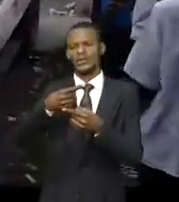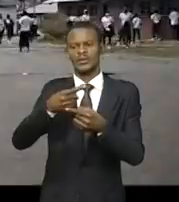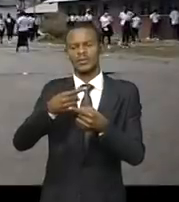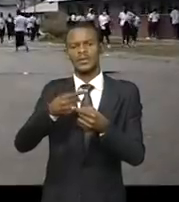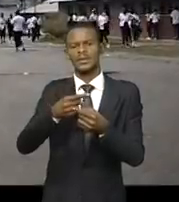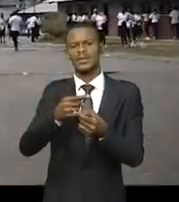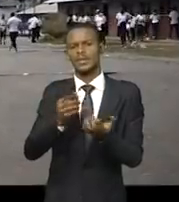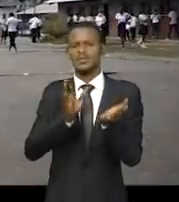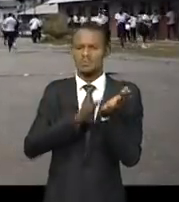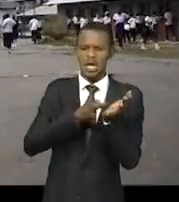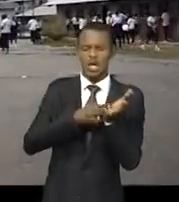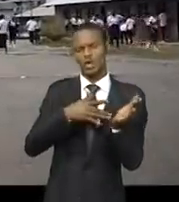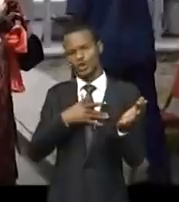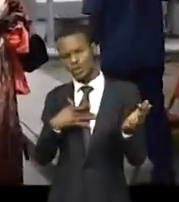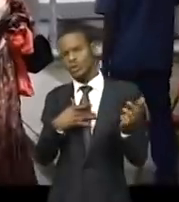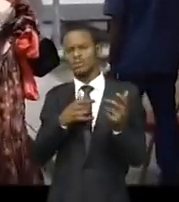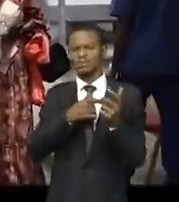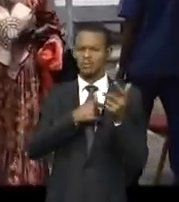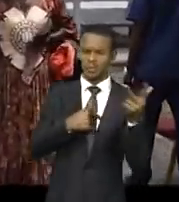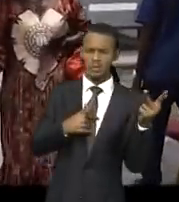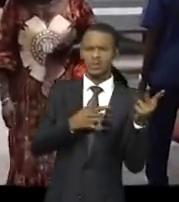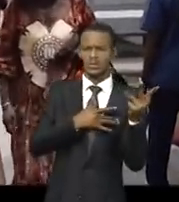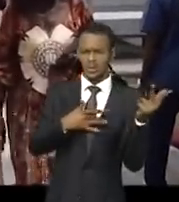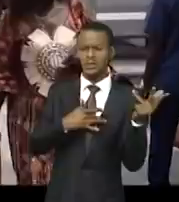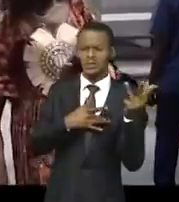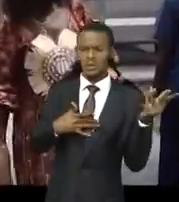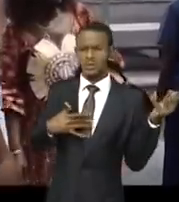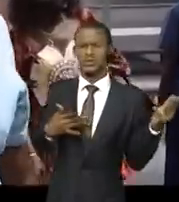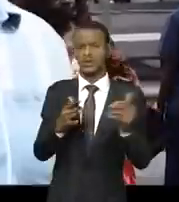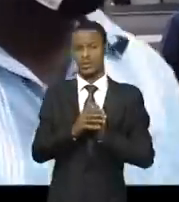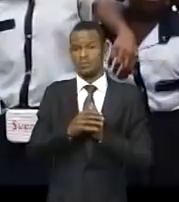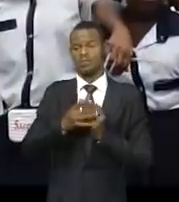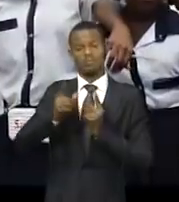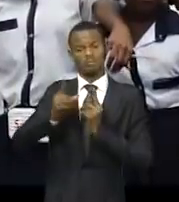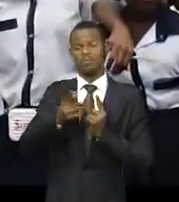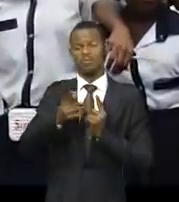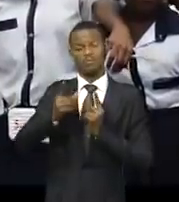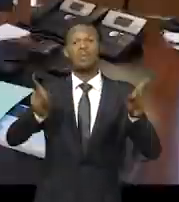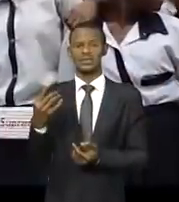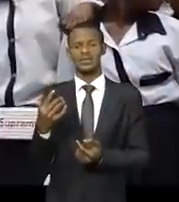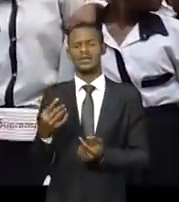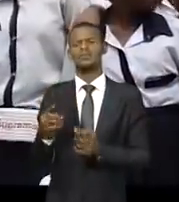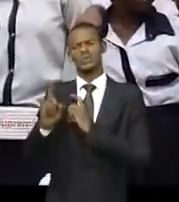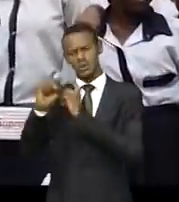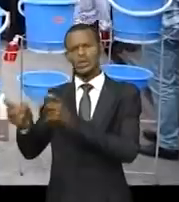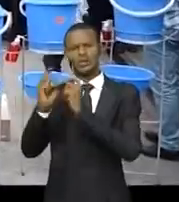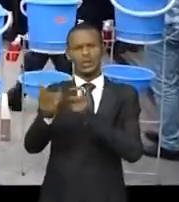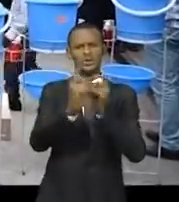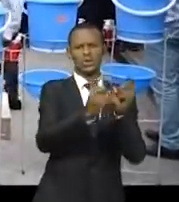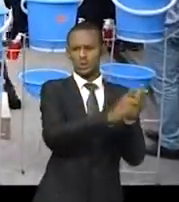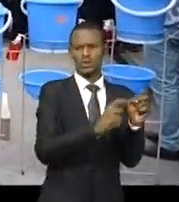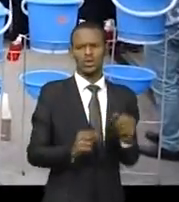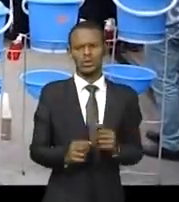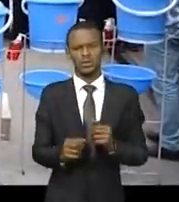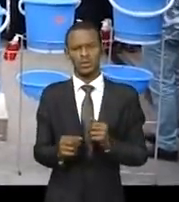Kassavubu, lycée Déborah, et pour finir à l'Institut technique scientifique de Ngiringiri, la satisfaction était de voir